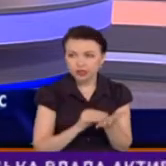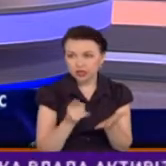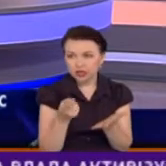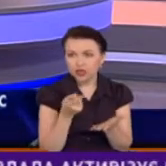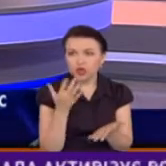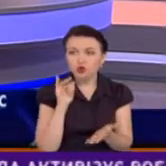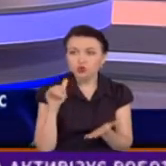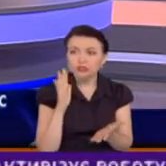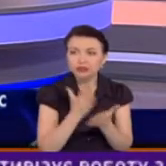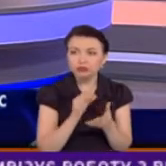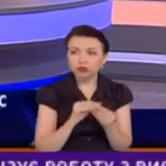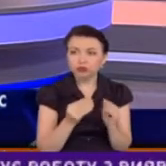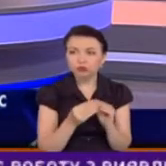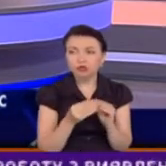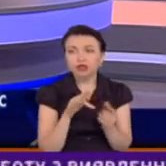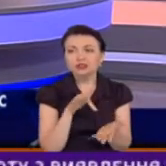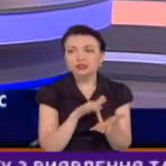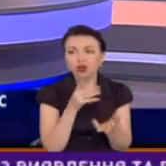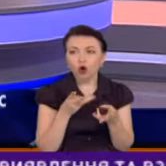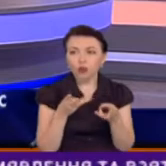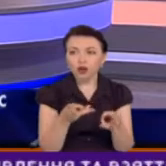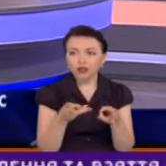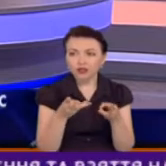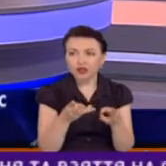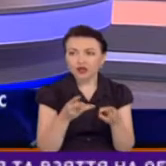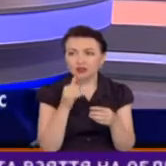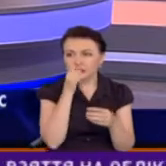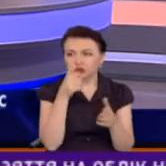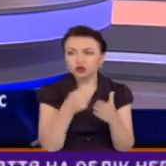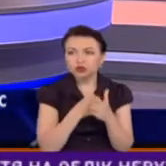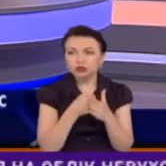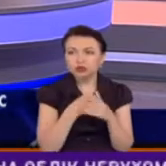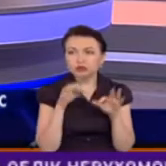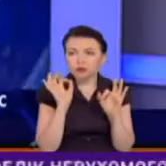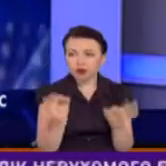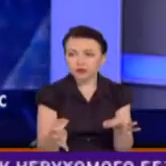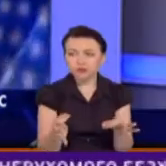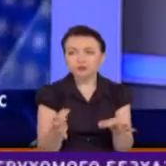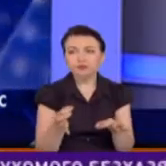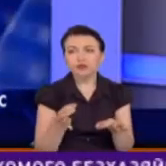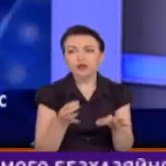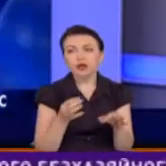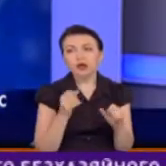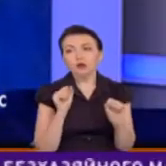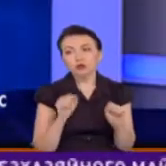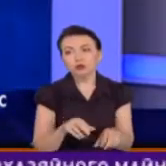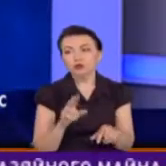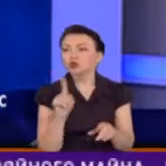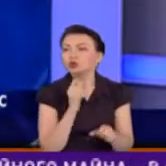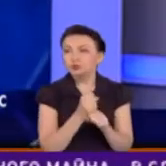сьогодні проблему з центральним опаленням і не можете ніяк добитися правди, то що б можна було